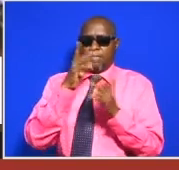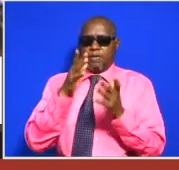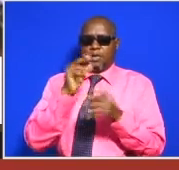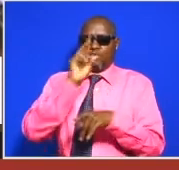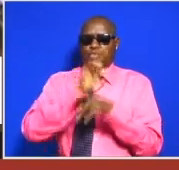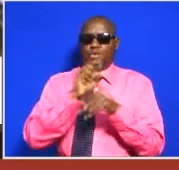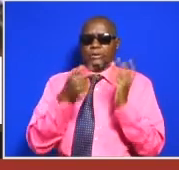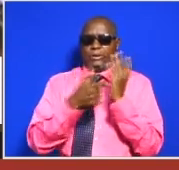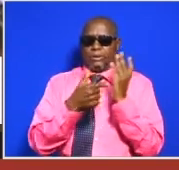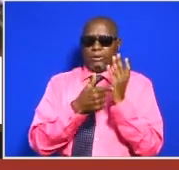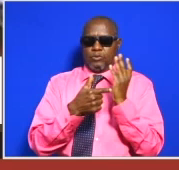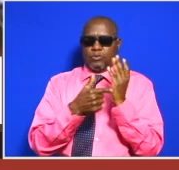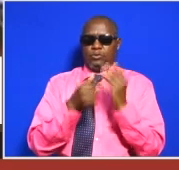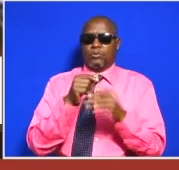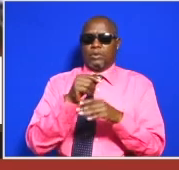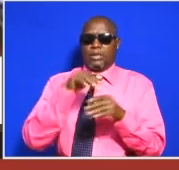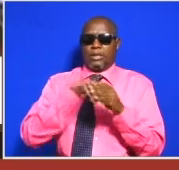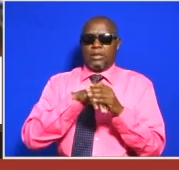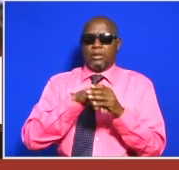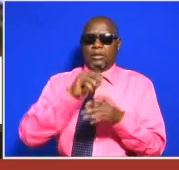kila eneo bunge kwa kila kaunti.